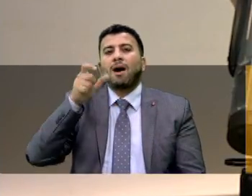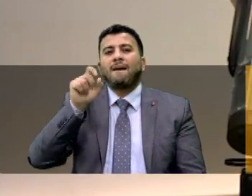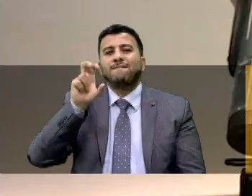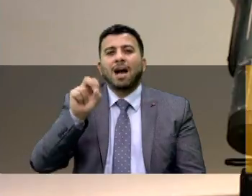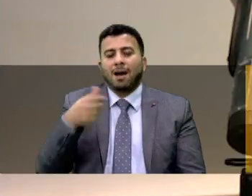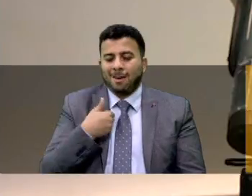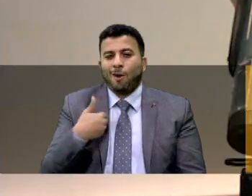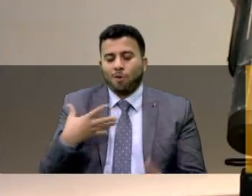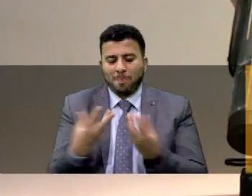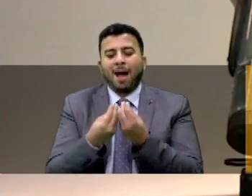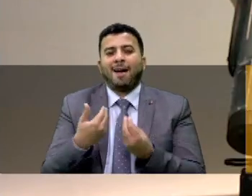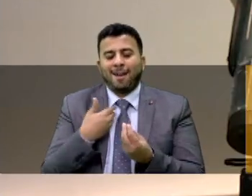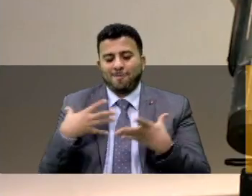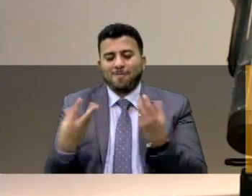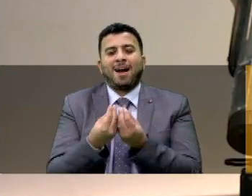معي.